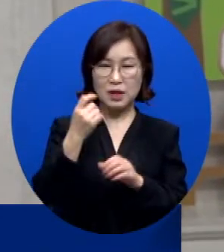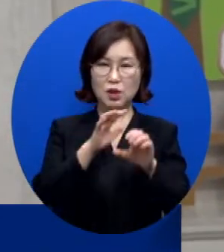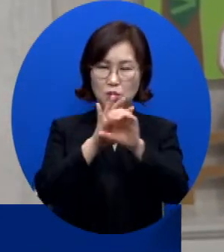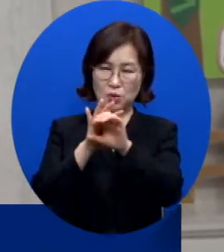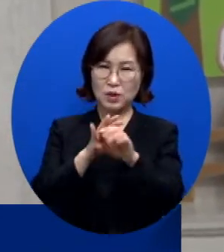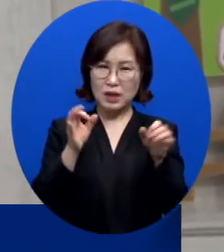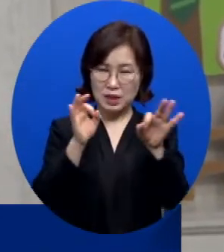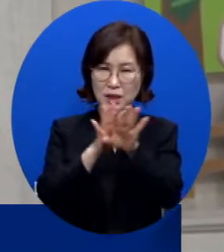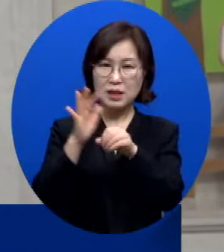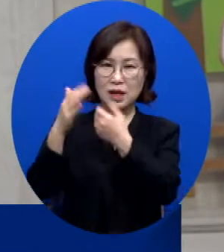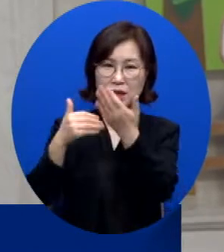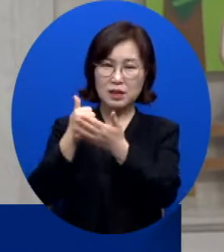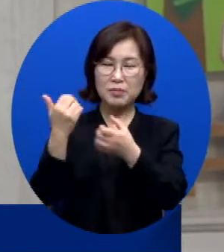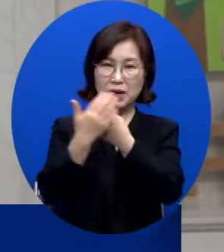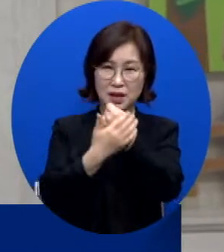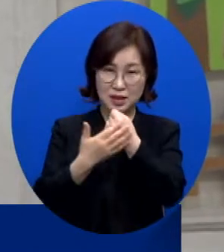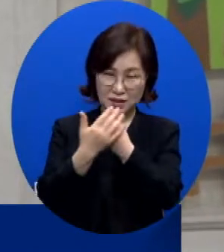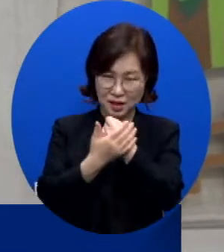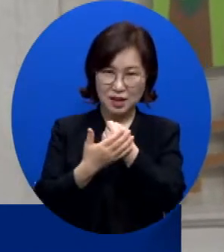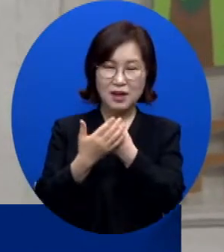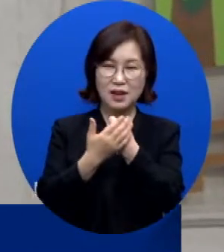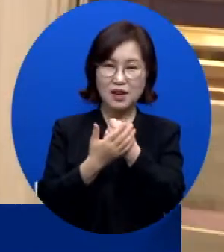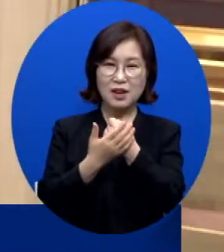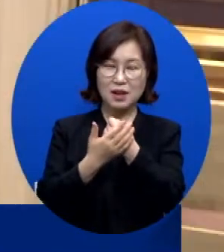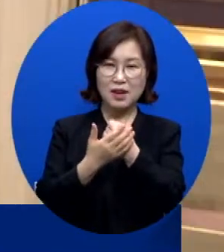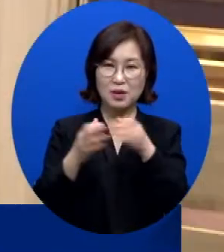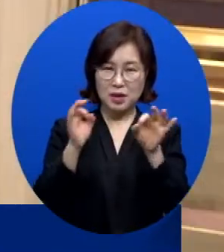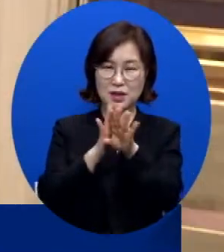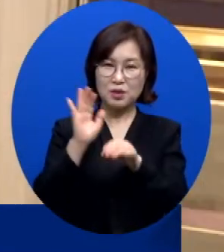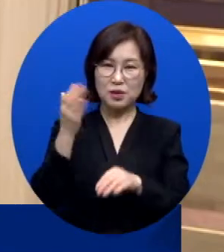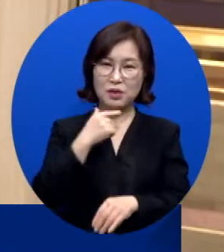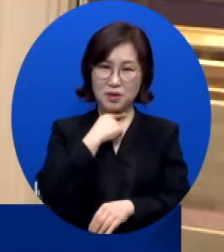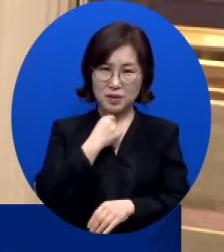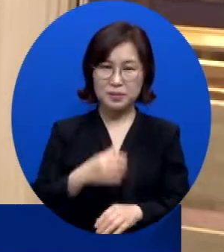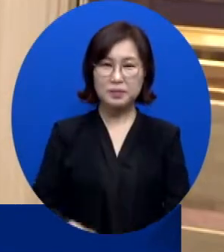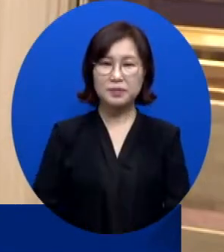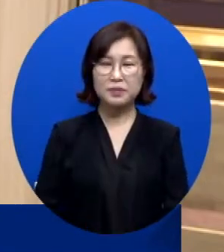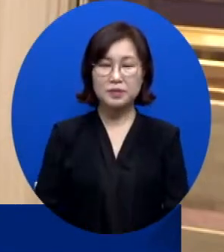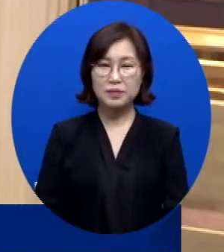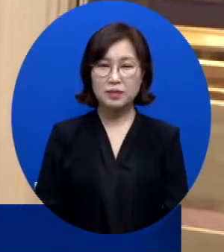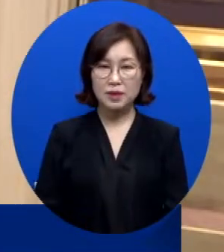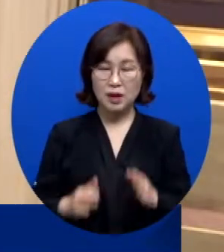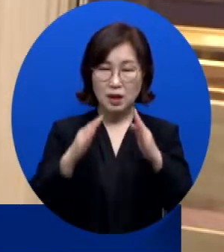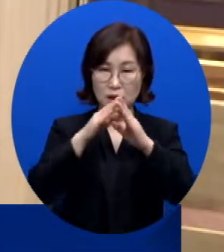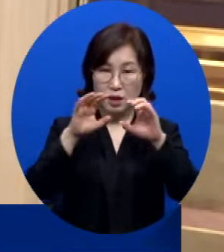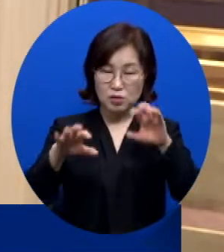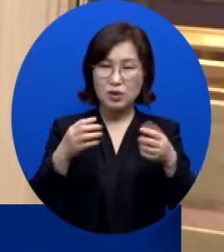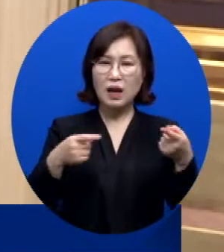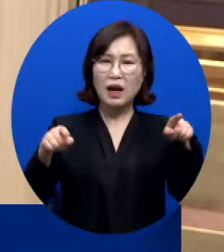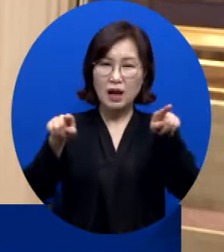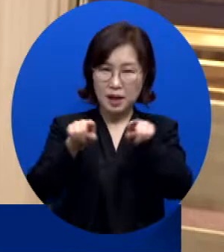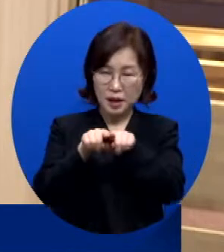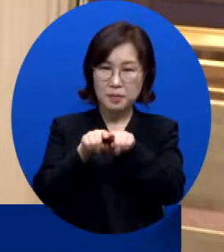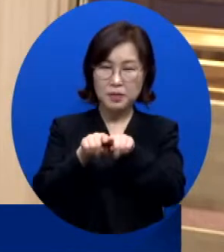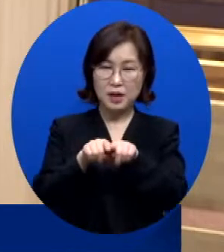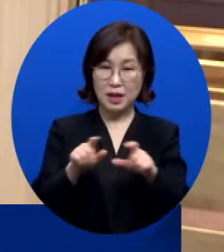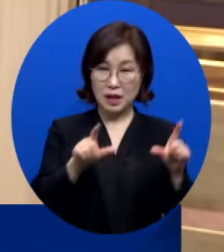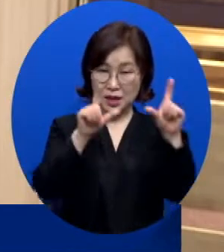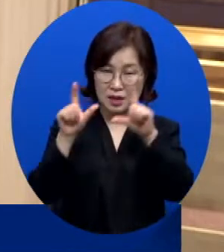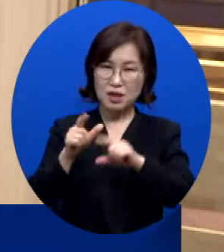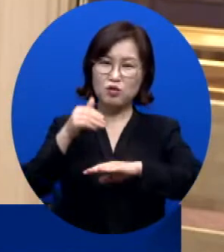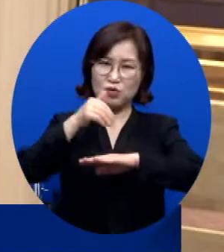우리 하나님 은혜로 코로나가 없어졌으면 좋겠어요. 이웃과 함께 더불어 사는 방식을